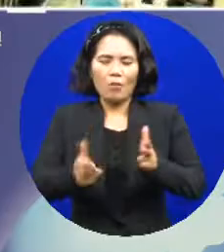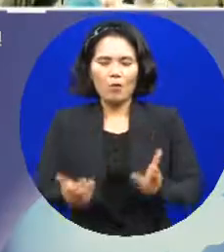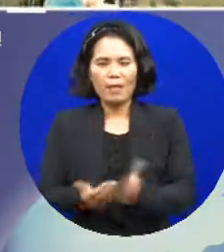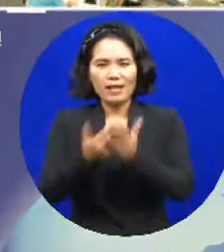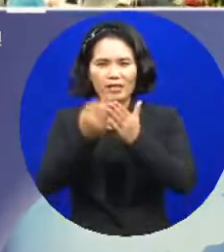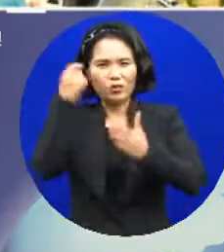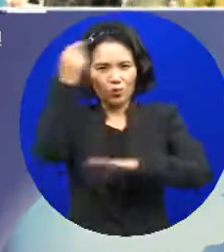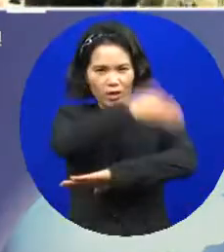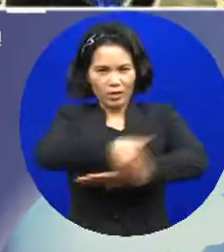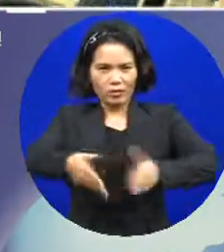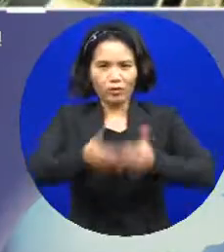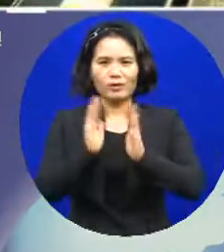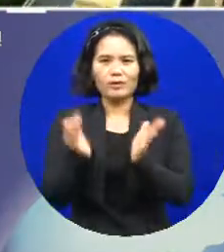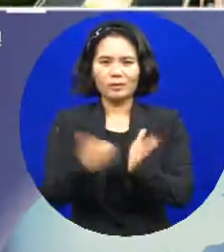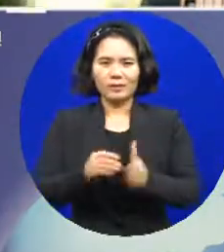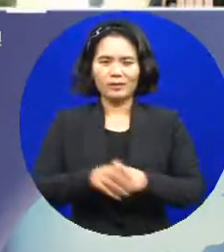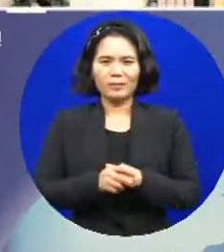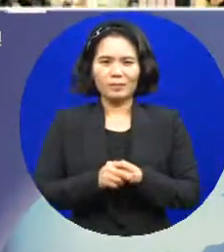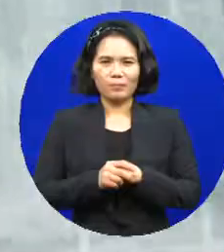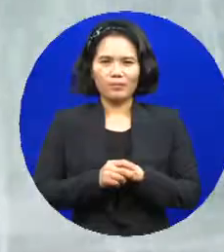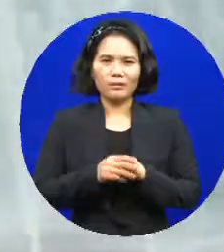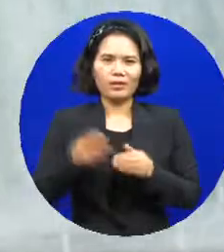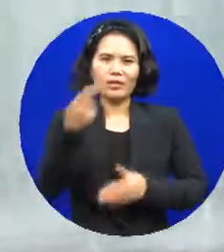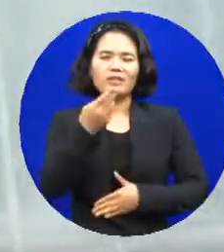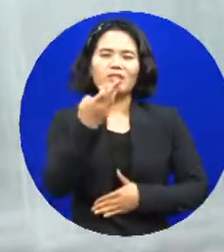등을 발전 전략으로 수립했습니다.